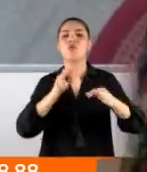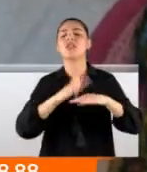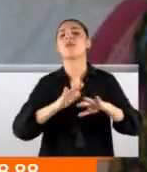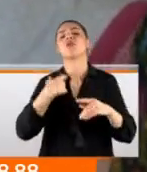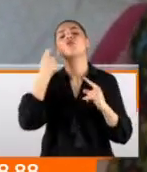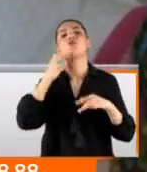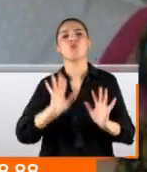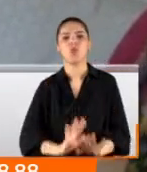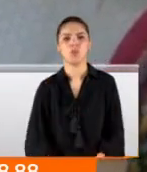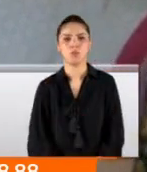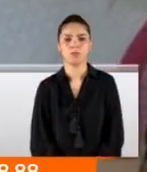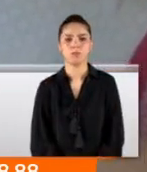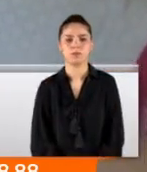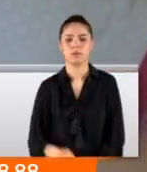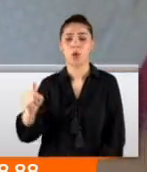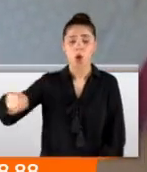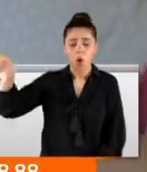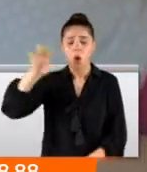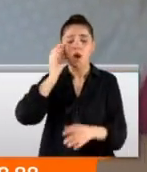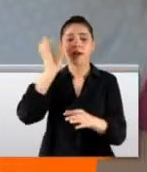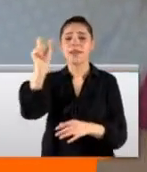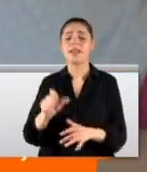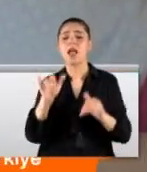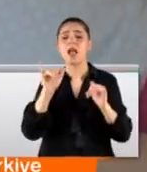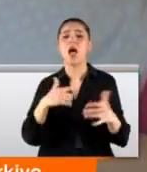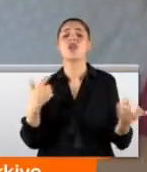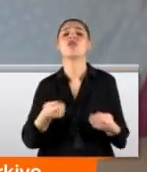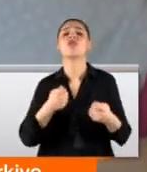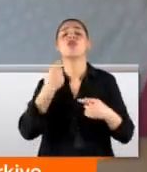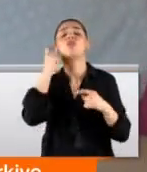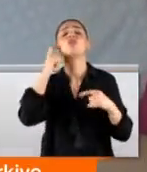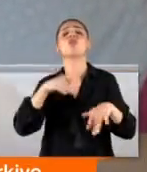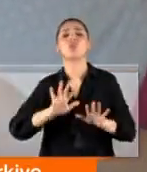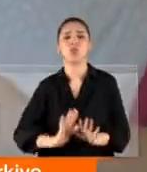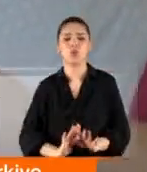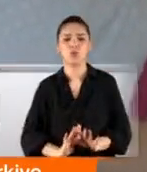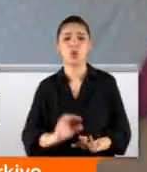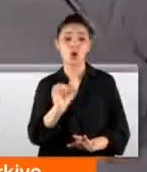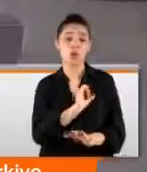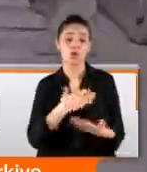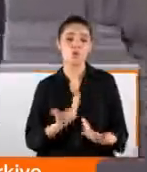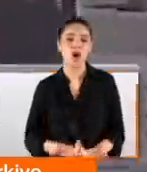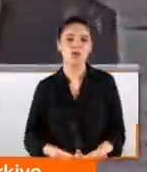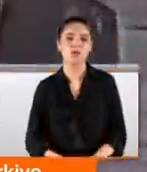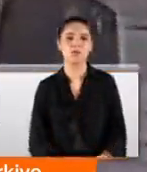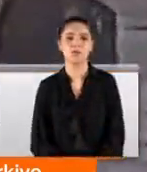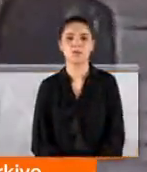düşünmüyorum. O insanlarla tekrardan aynı iş ortamında çalışabileceğimi düşünemiyorum. Çünkü korkuyorum.